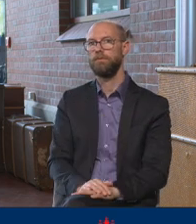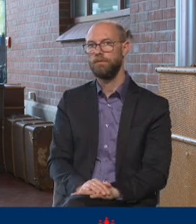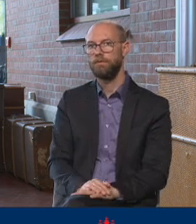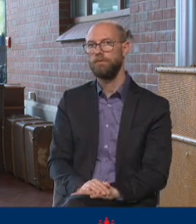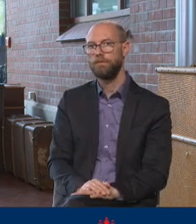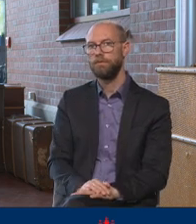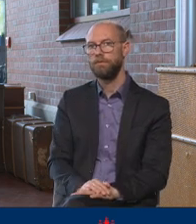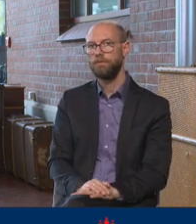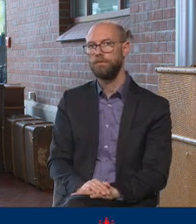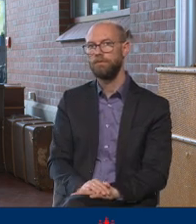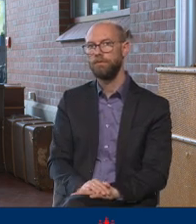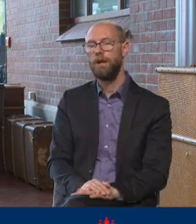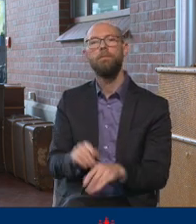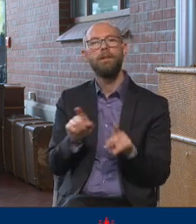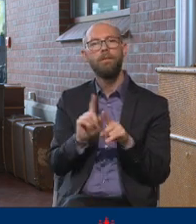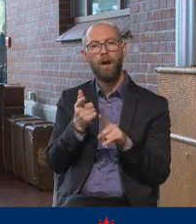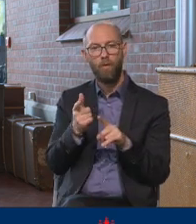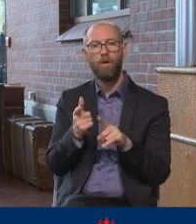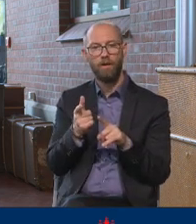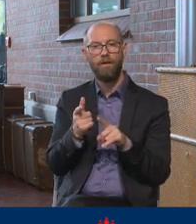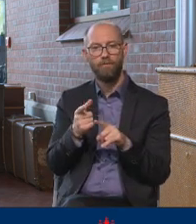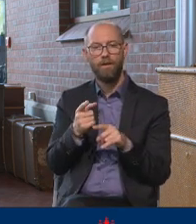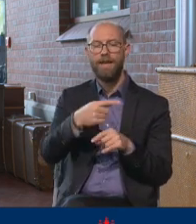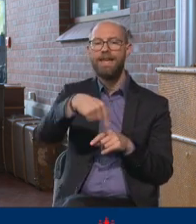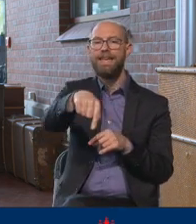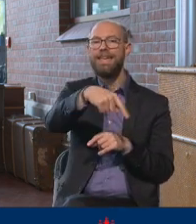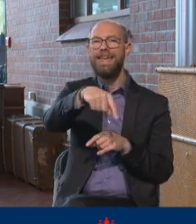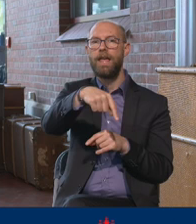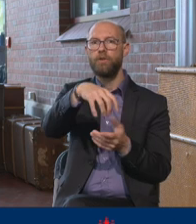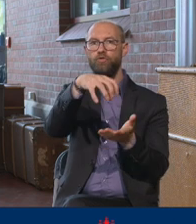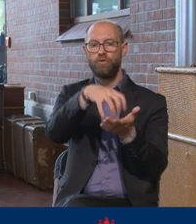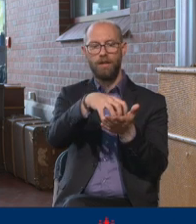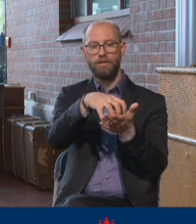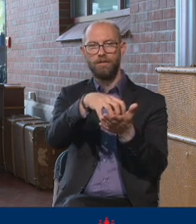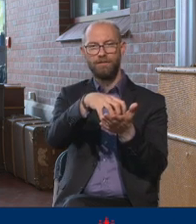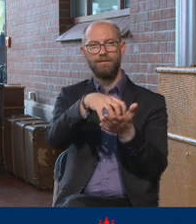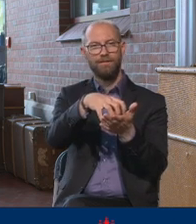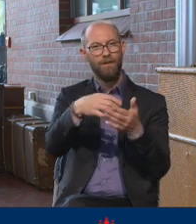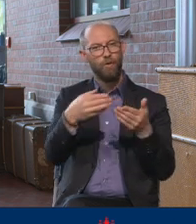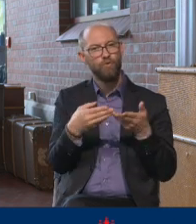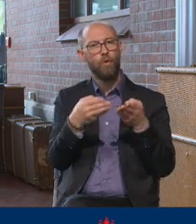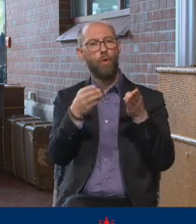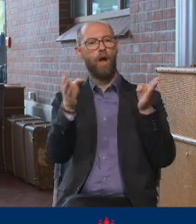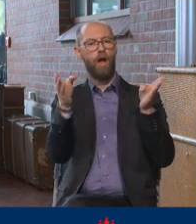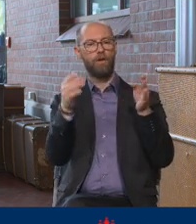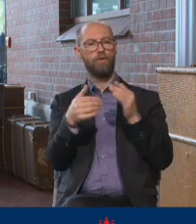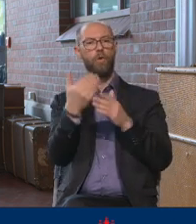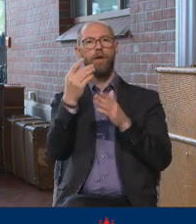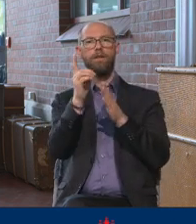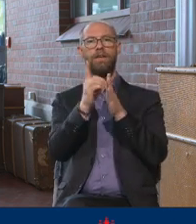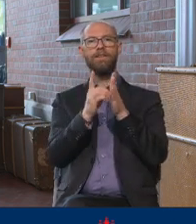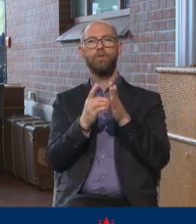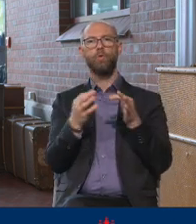ja das gilt also das tor zur innenstadt zu inszenieren aber wie gesagt eben auch vor allem lebenswerte stadtteile